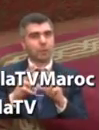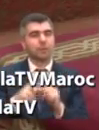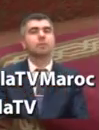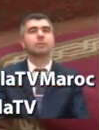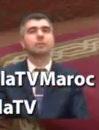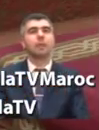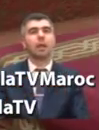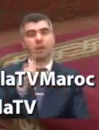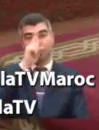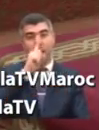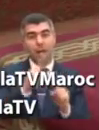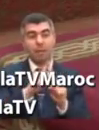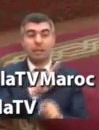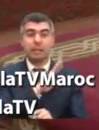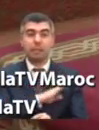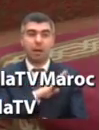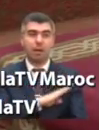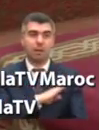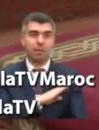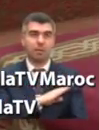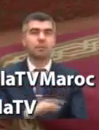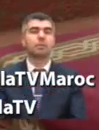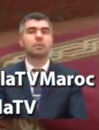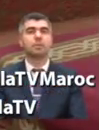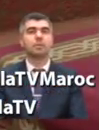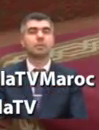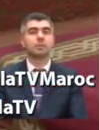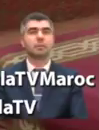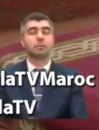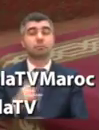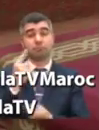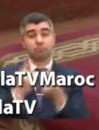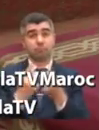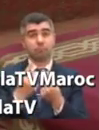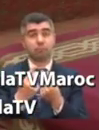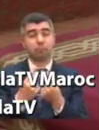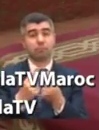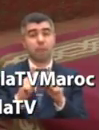وغادي القانون خصو شويه ديال الصبر لانه عاملين لي بلون داميناجمون